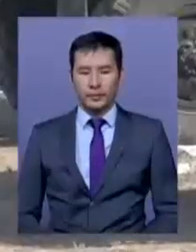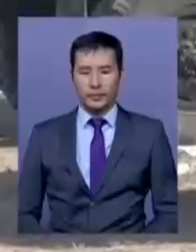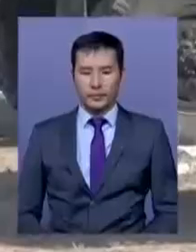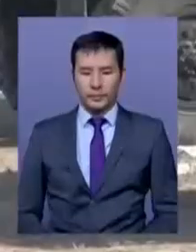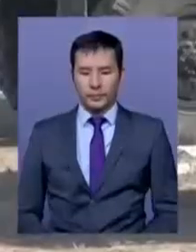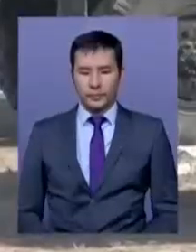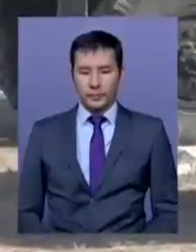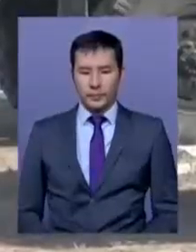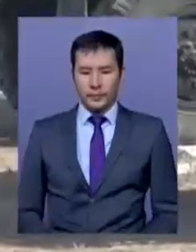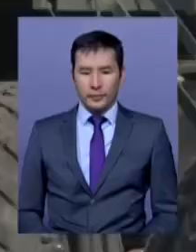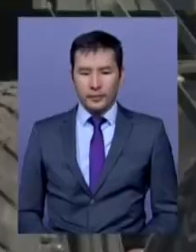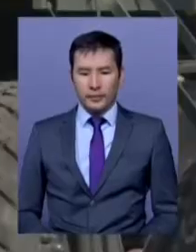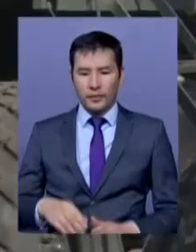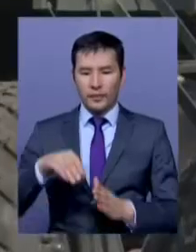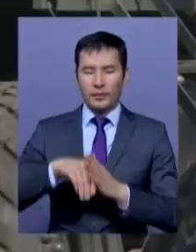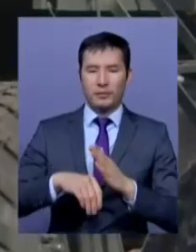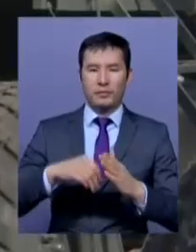бізде, автомеханик,